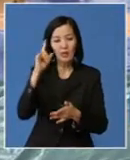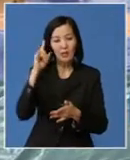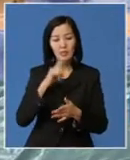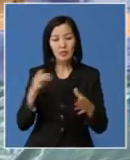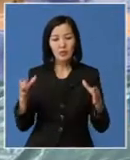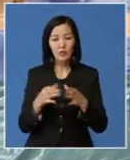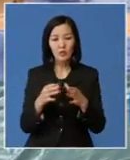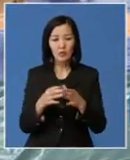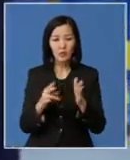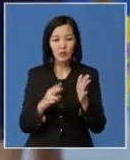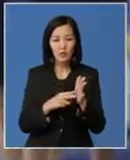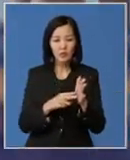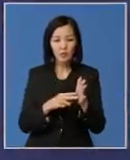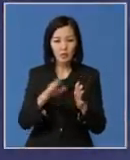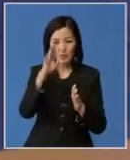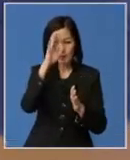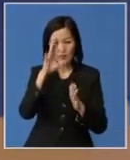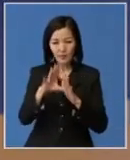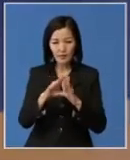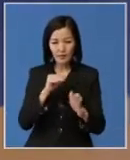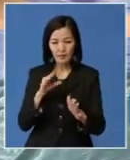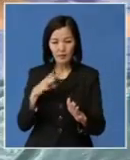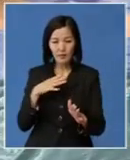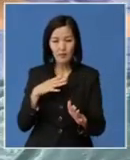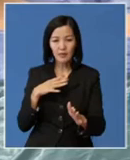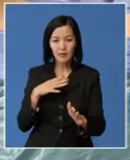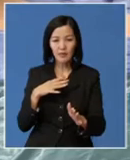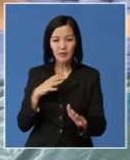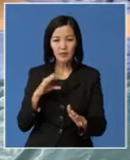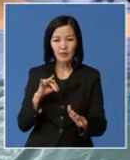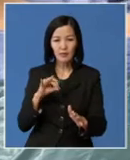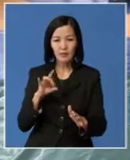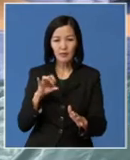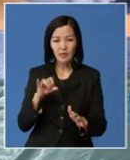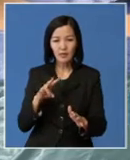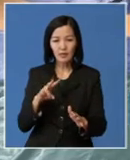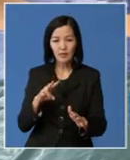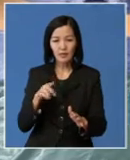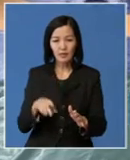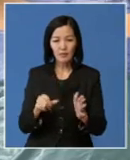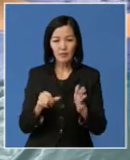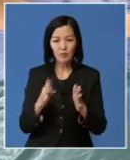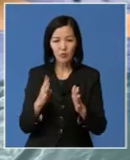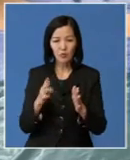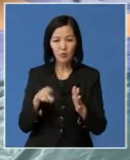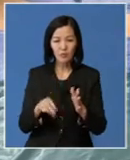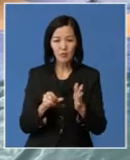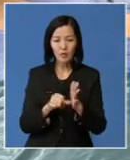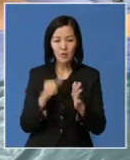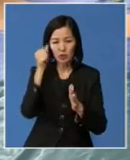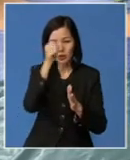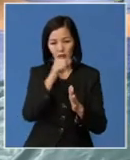командасына 7 баламыз құрама командаға кіріп отыр. Иранда өткен 2004-2006 жылы